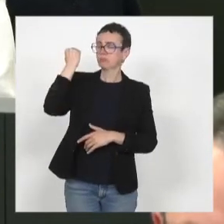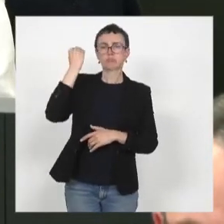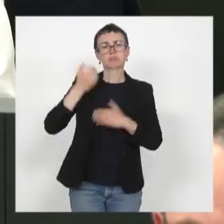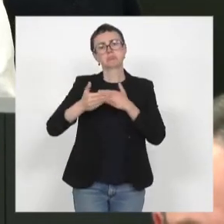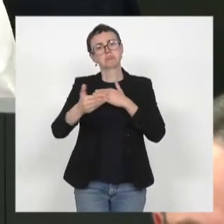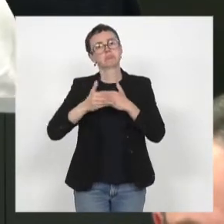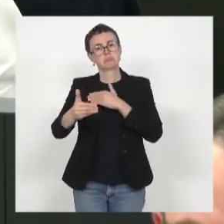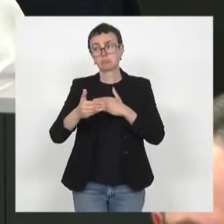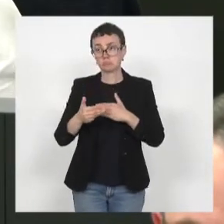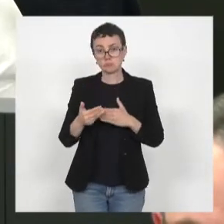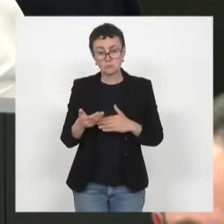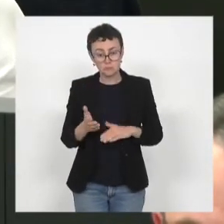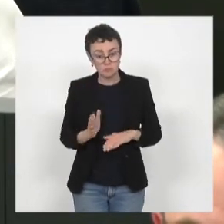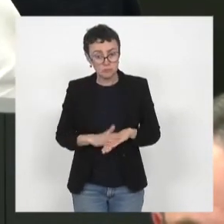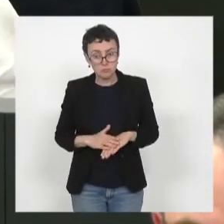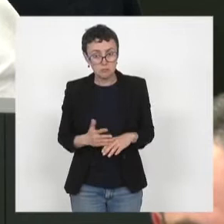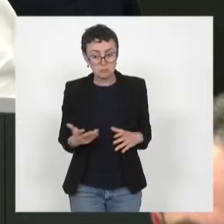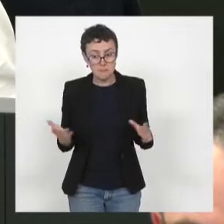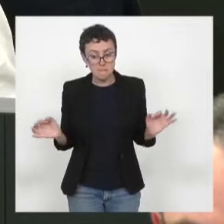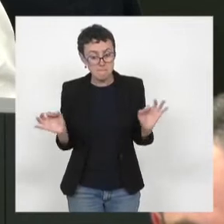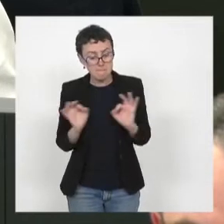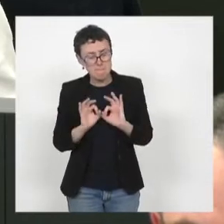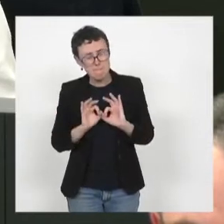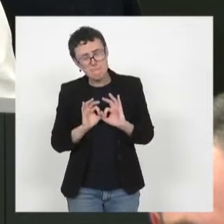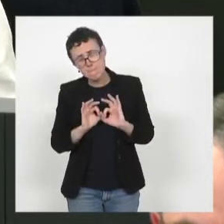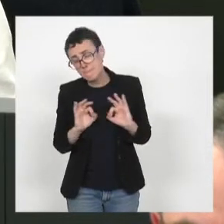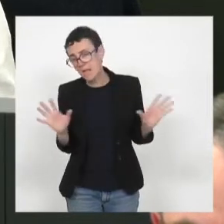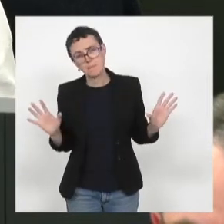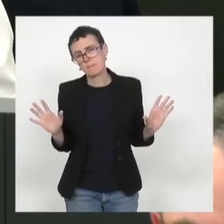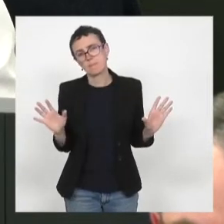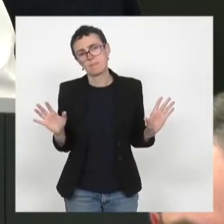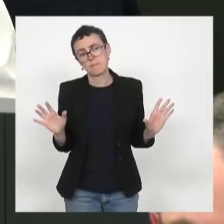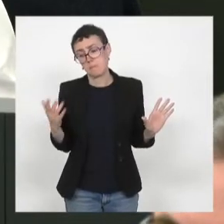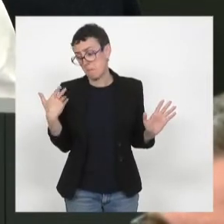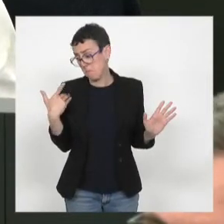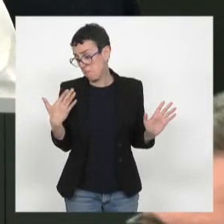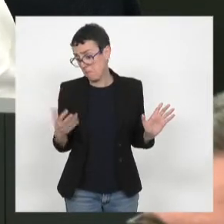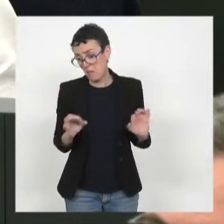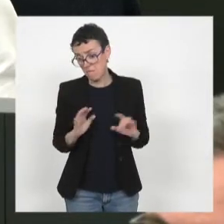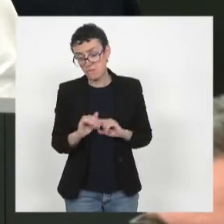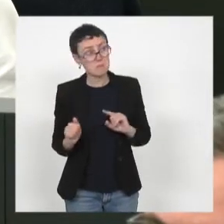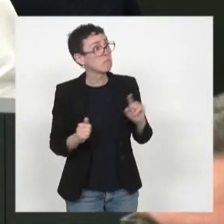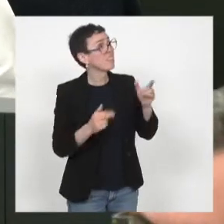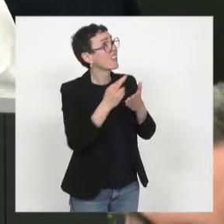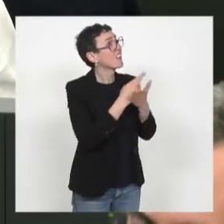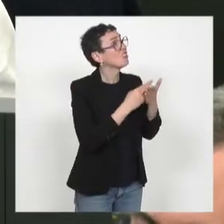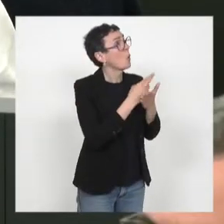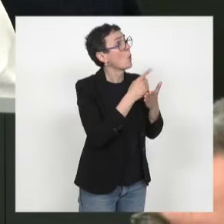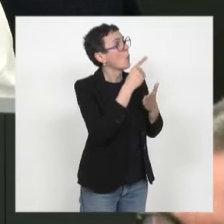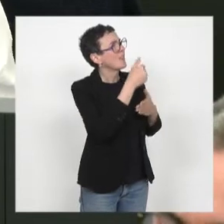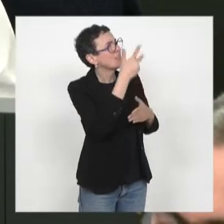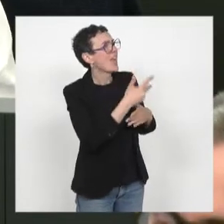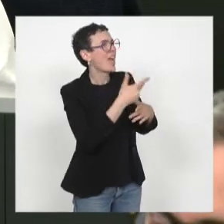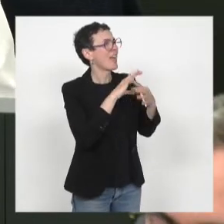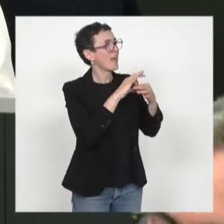contrat. Finalement, rien de nouveau. Aucune assurance sur le maintien de l'aide existante côté région, aucune réflexion sur l'aide